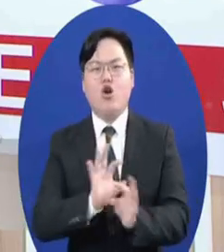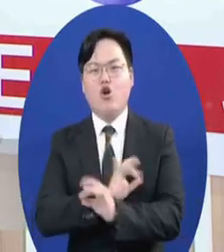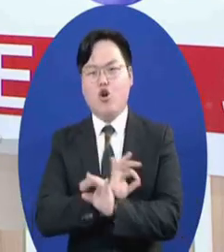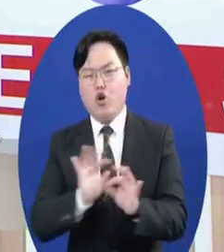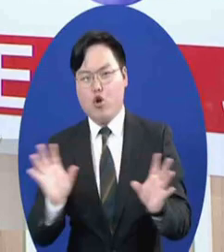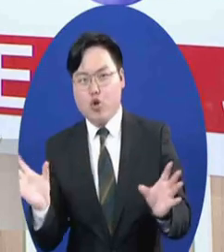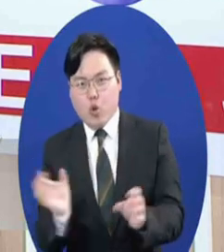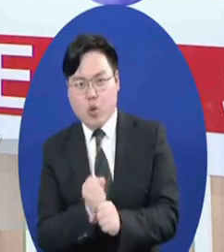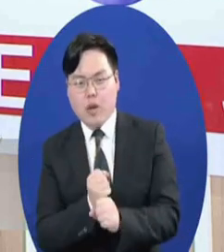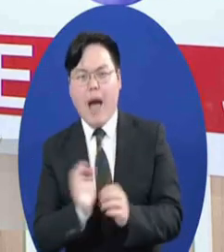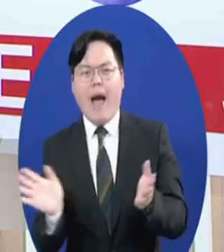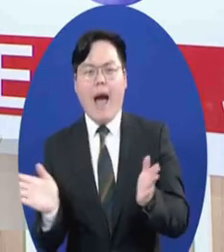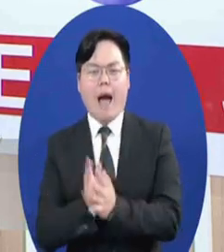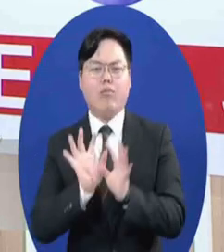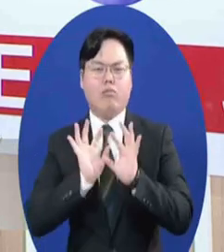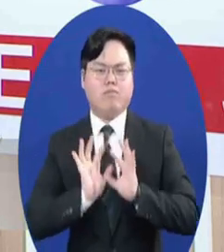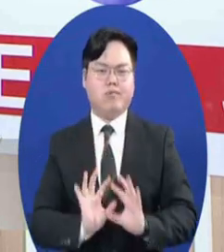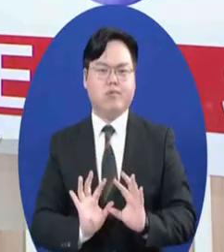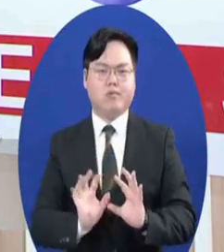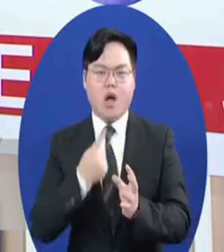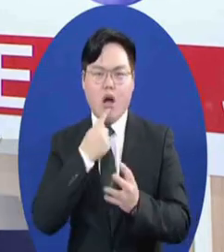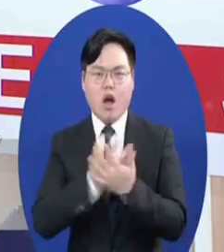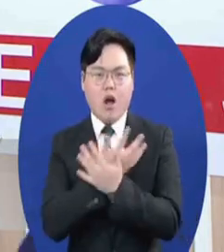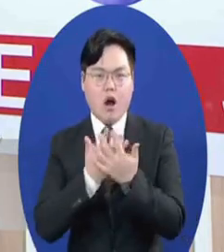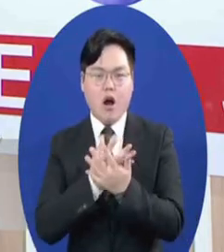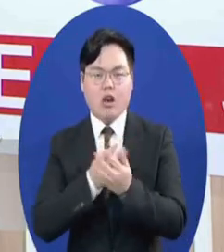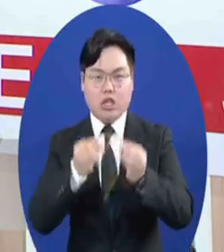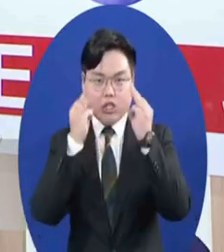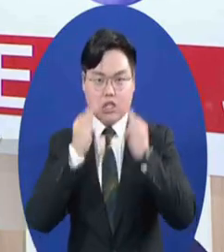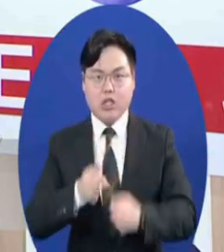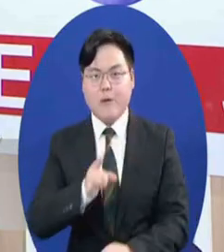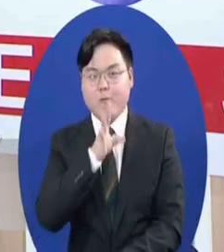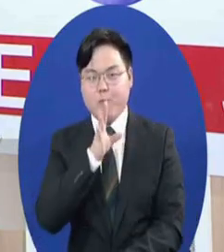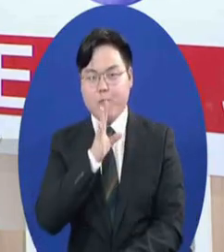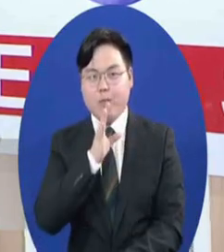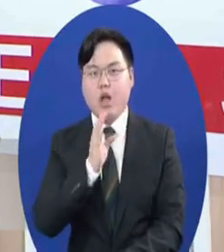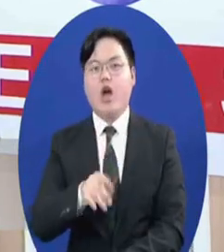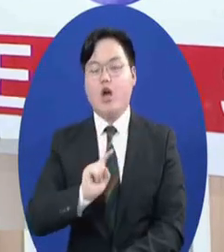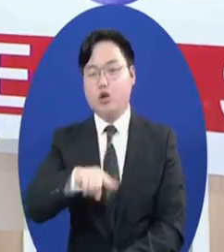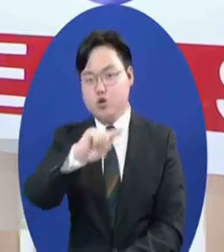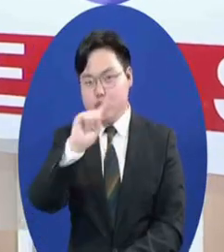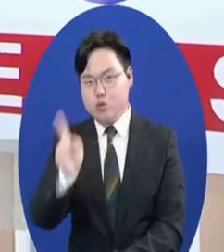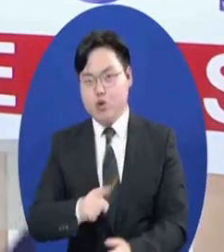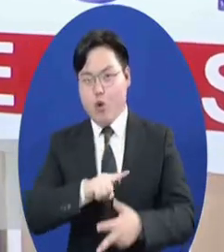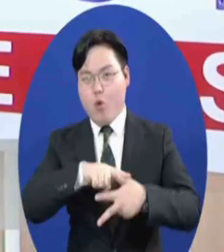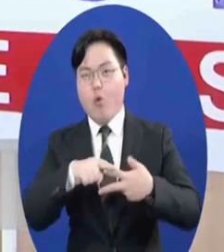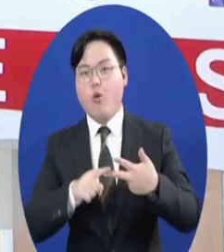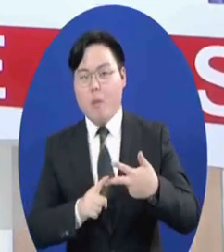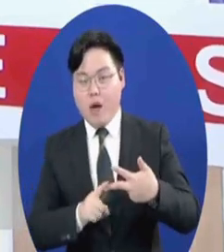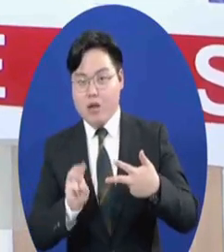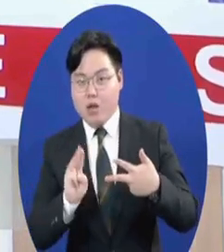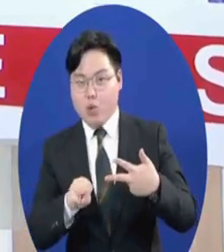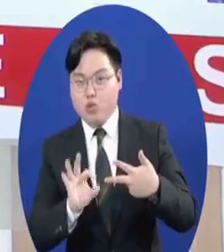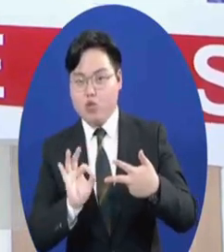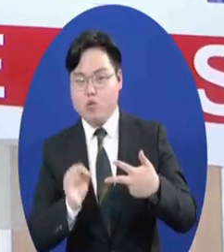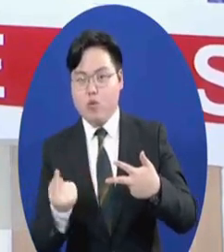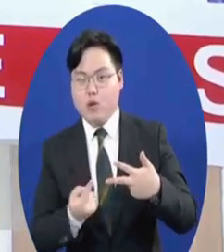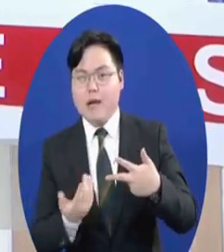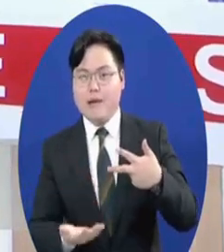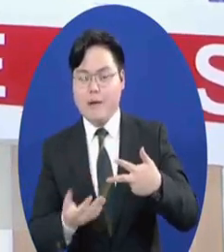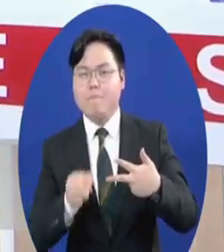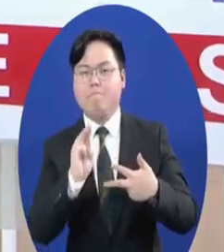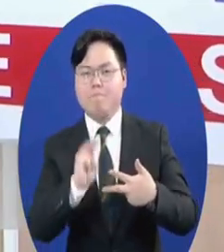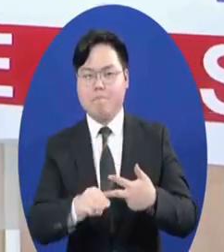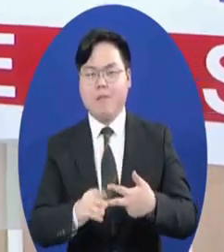дүгнэлт гаргадгэнч ингээд хамт сууж хагаад юм уу ярилцдаг. Хойд бол зөвшөөрлийг 3 тусгай 3 төрлөөр үзэж байна тийм үү? За